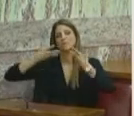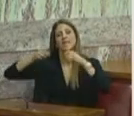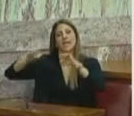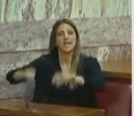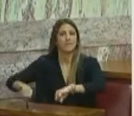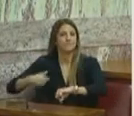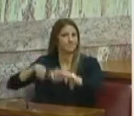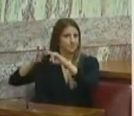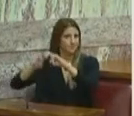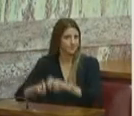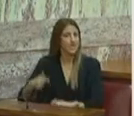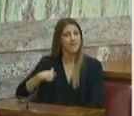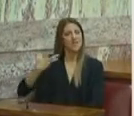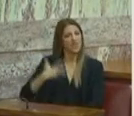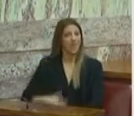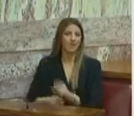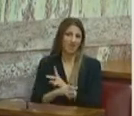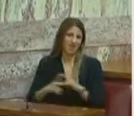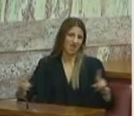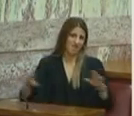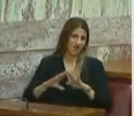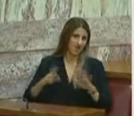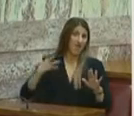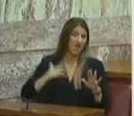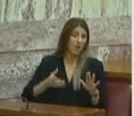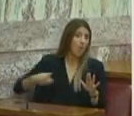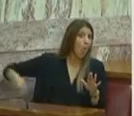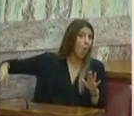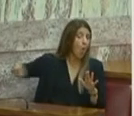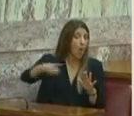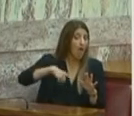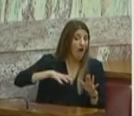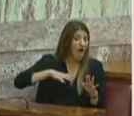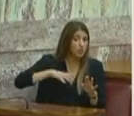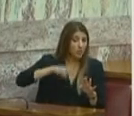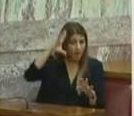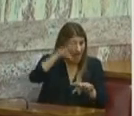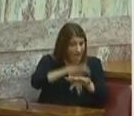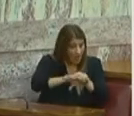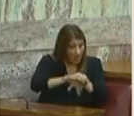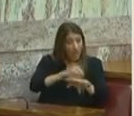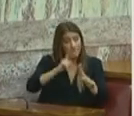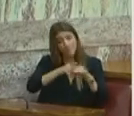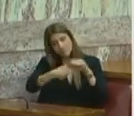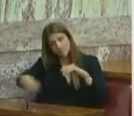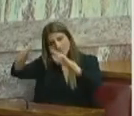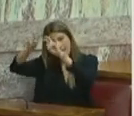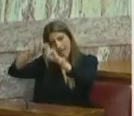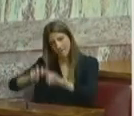Είμαστε υπέρ της διαφάνειας να παραπευθεί το ζήτημα στη δικαιοσύνη.